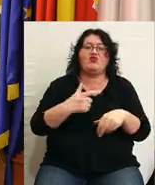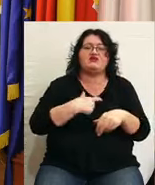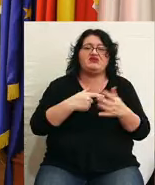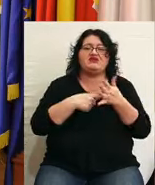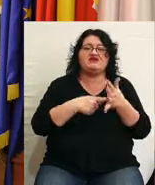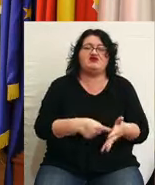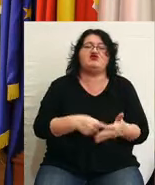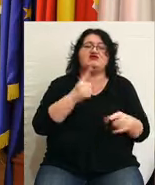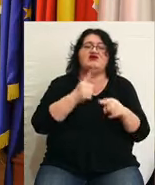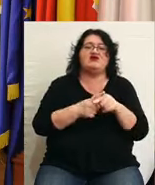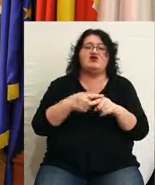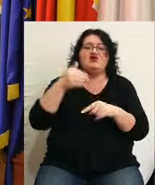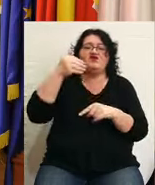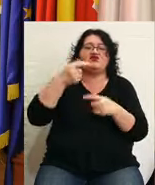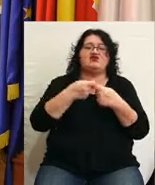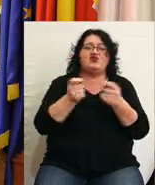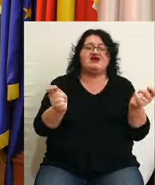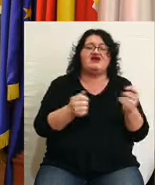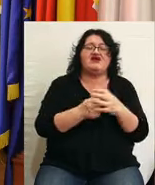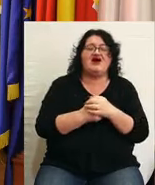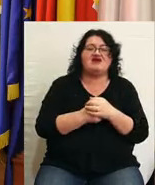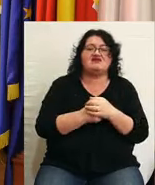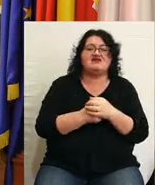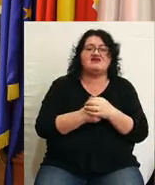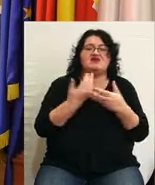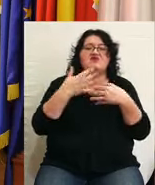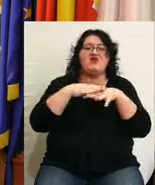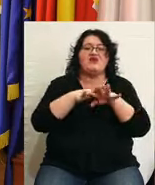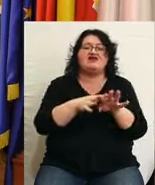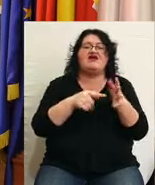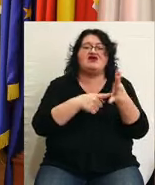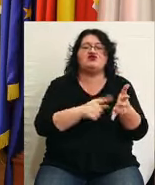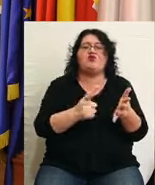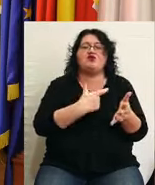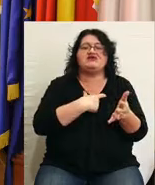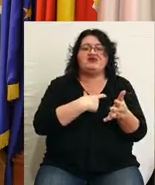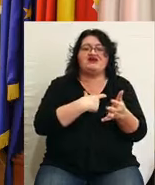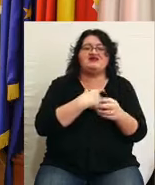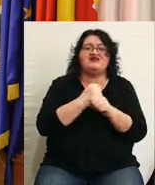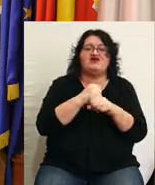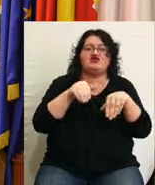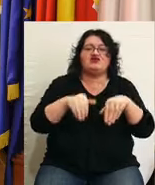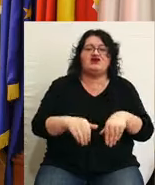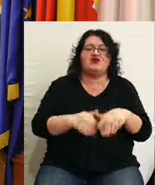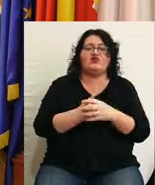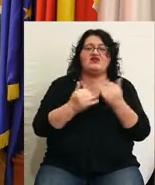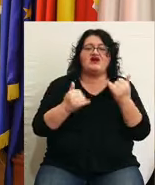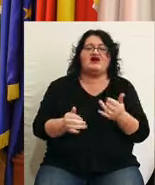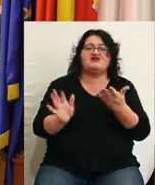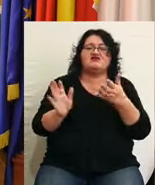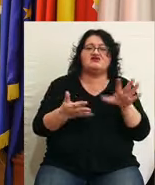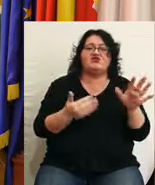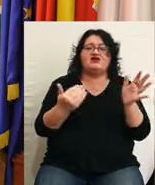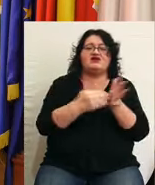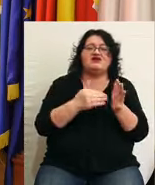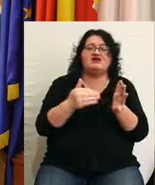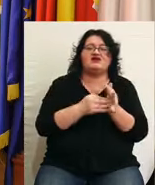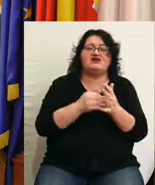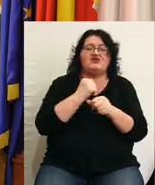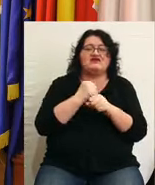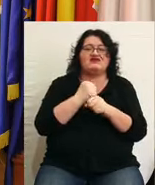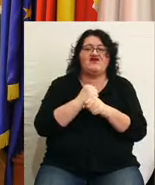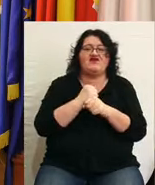cu furnizorii de gaz. Implementarea acestor variante, bineînțeles că de acum, de astăzi încolo, trebuie să se